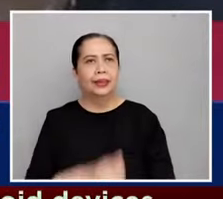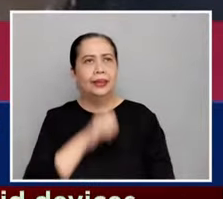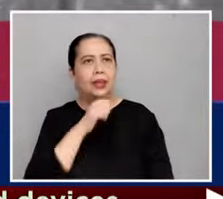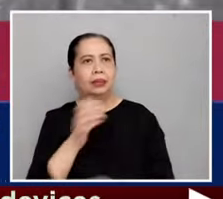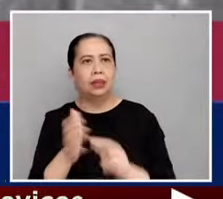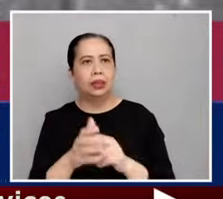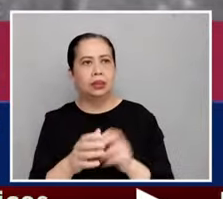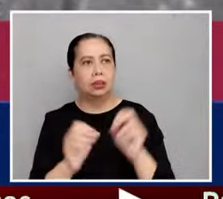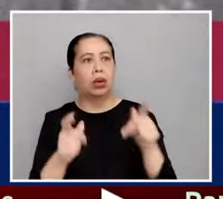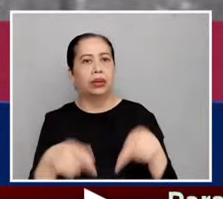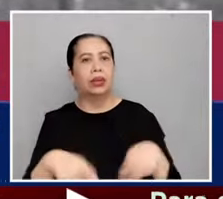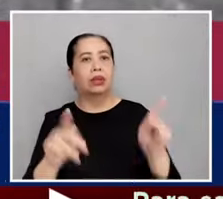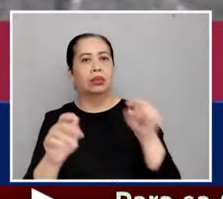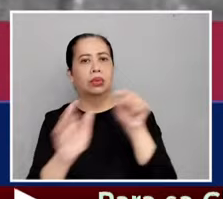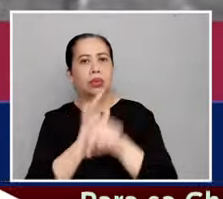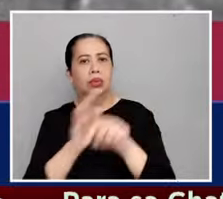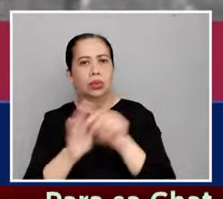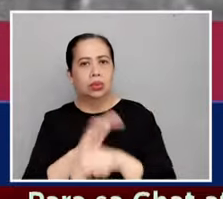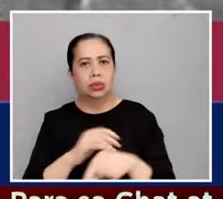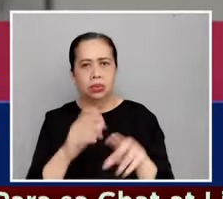ng dahas